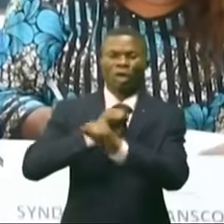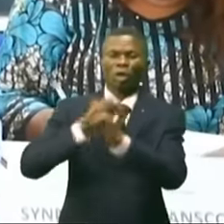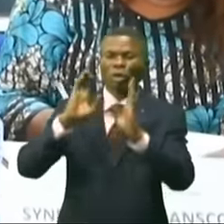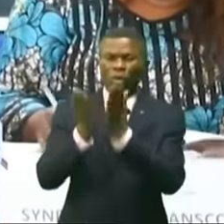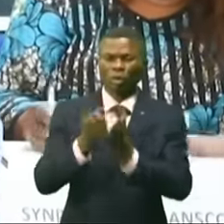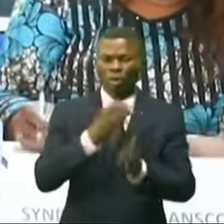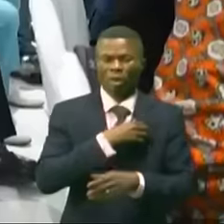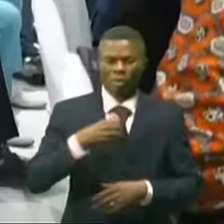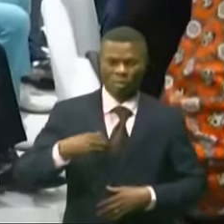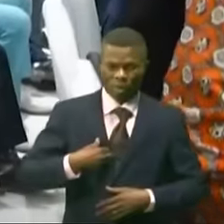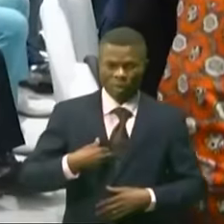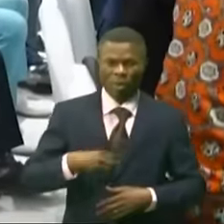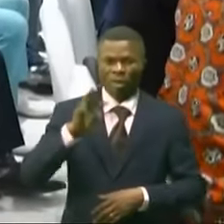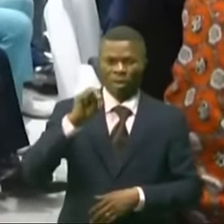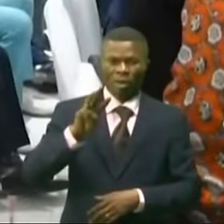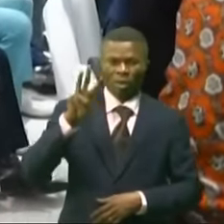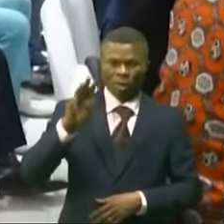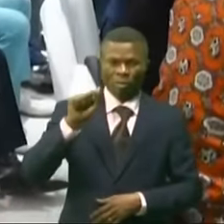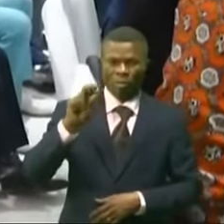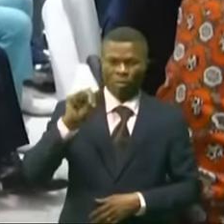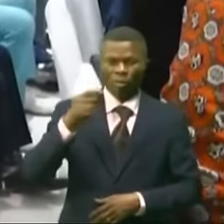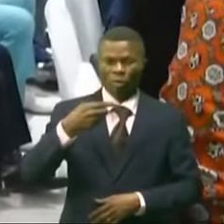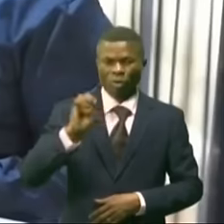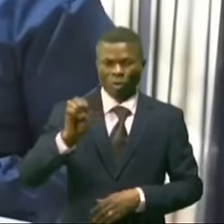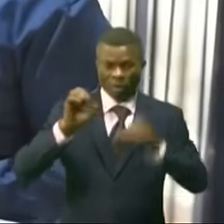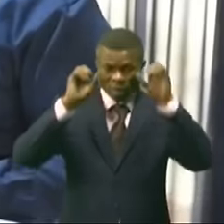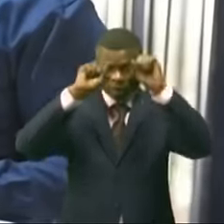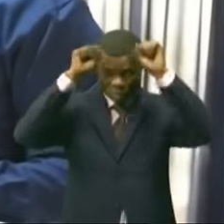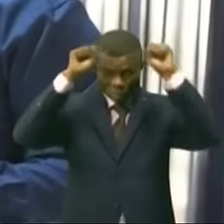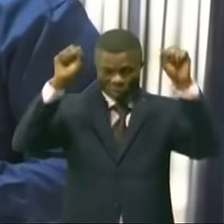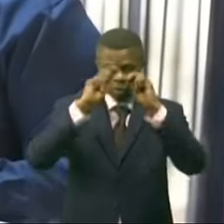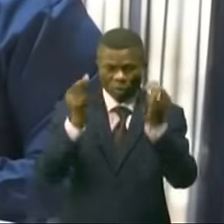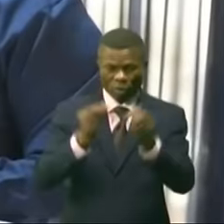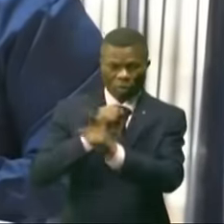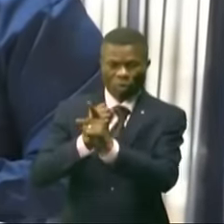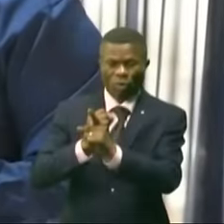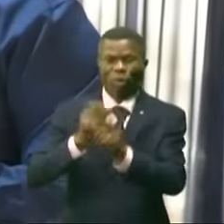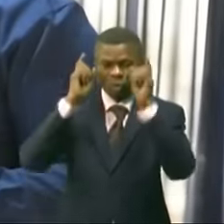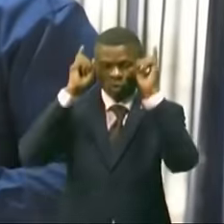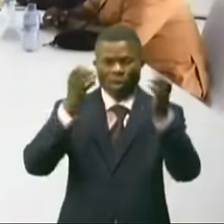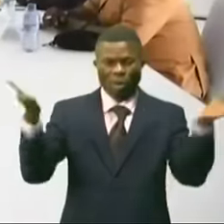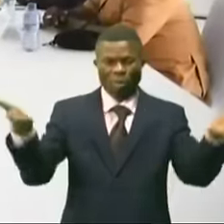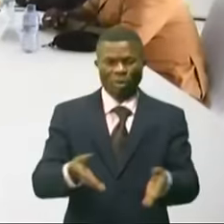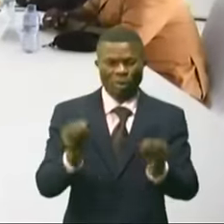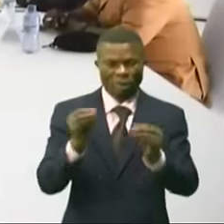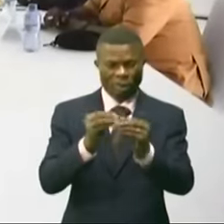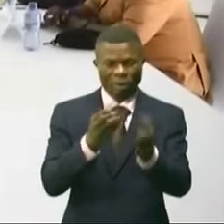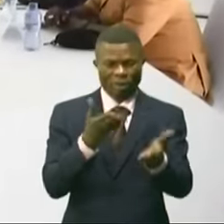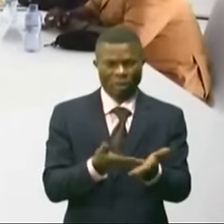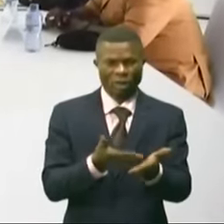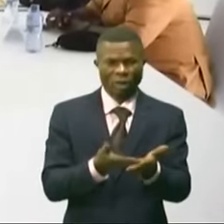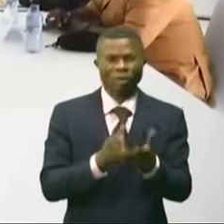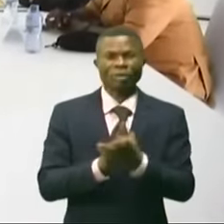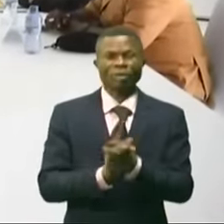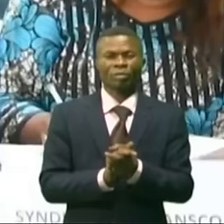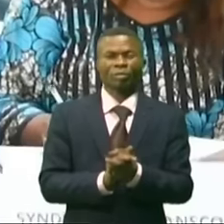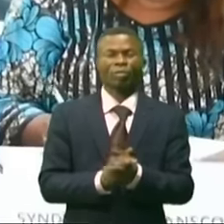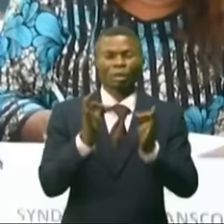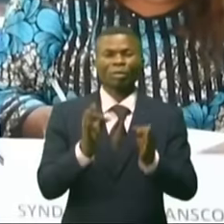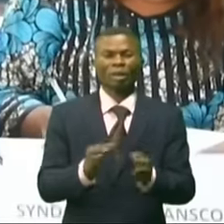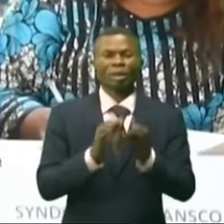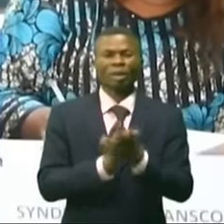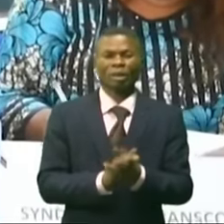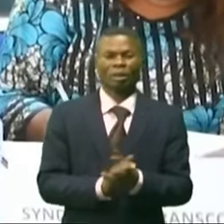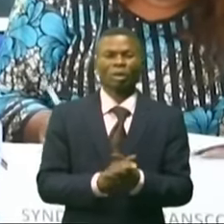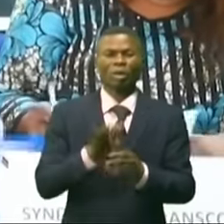Madame bijjou moangé présidente de la délégation syndicale de Transco ont pris part à cette réunion par ailleurs